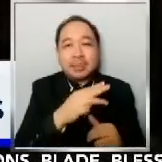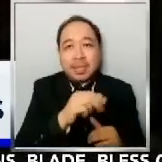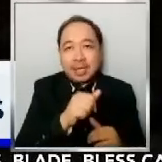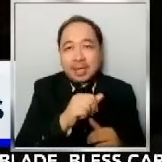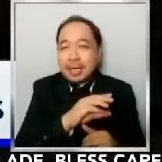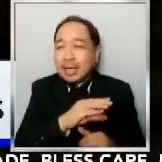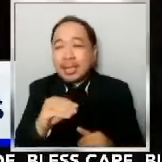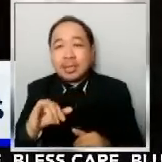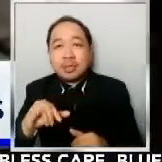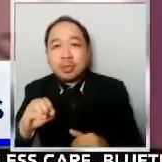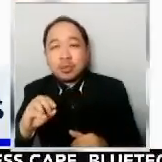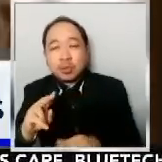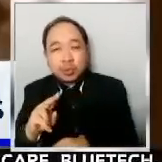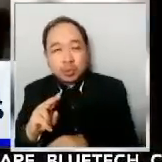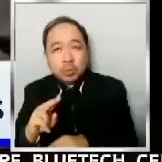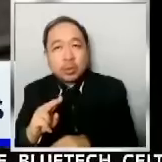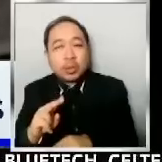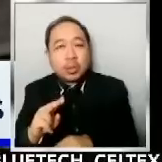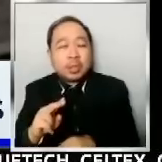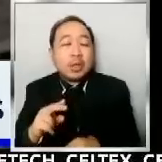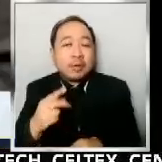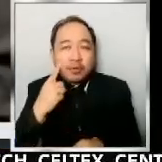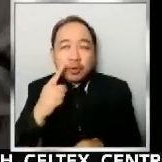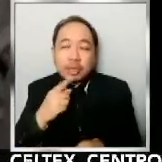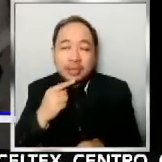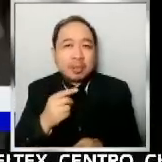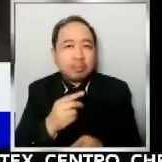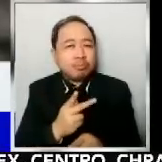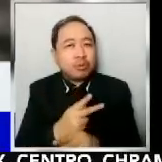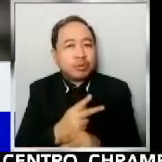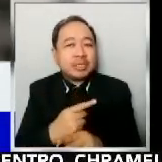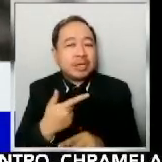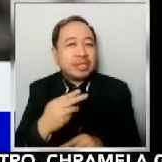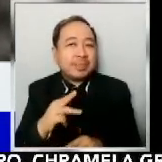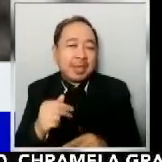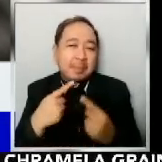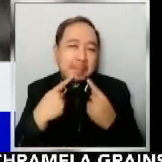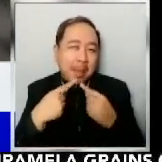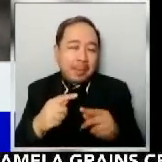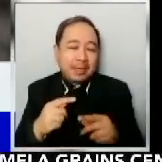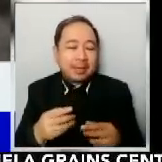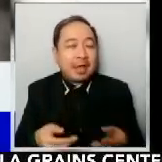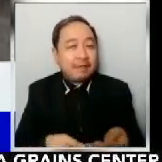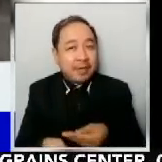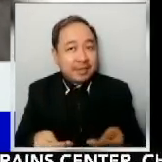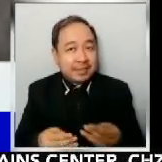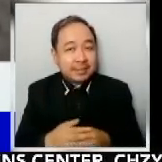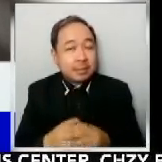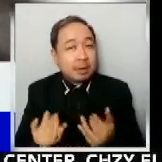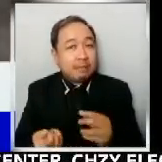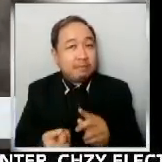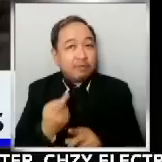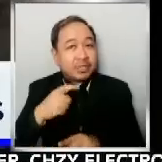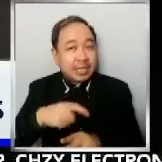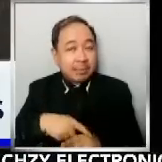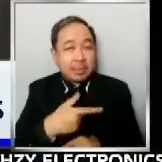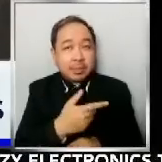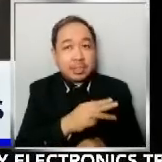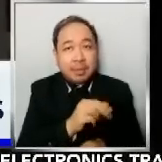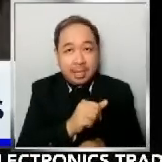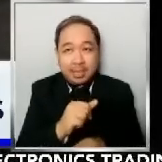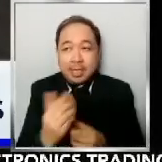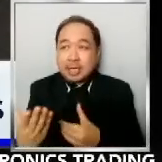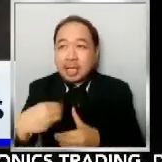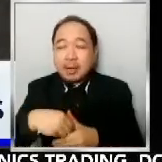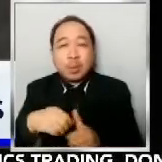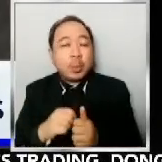GMA Public Affairs. I just want to say this is really a historic project. Very first time that GMA is tying up with View. I'm so glad